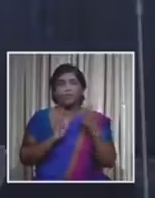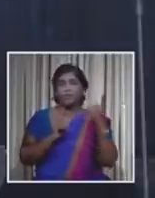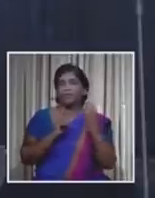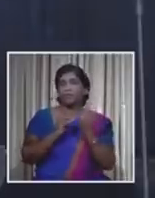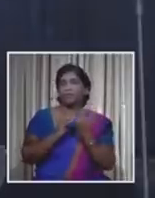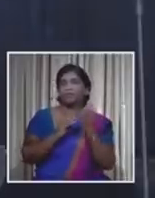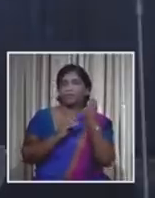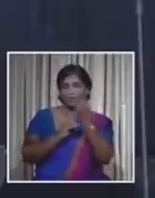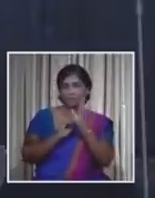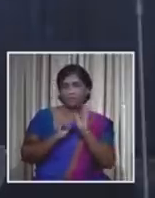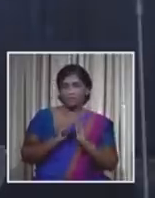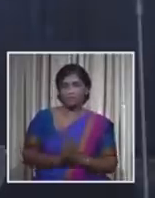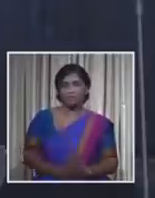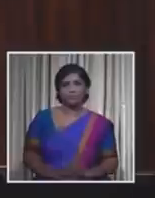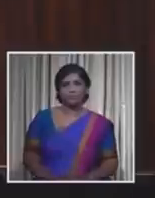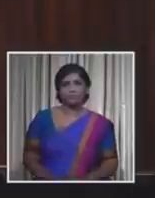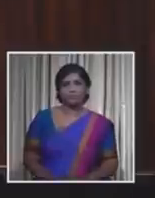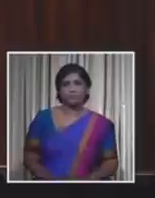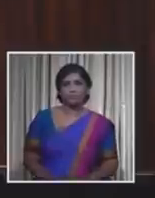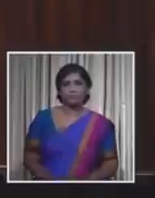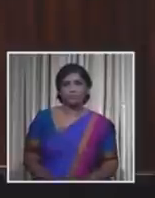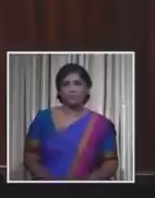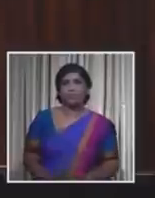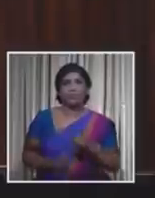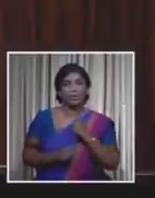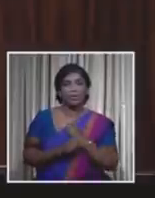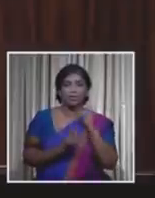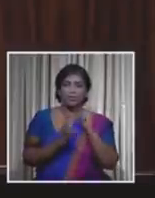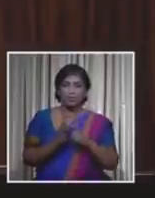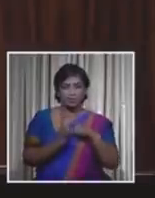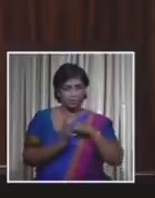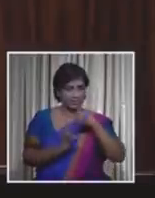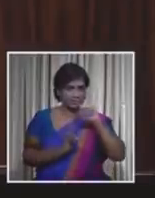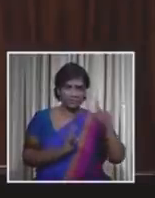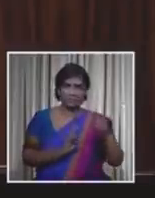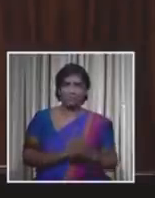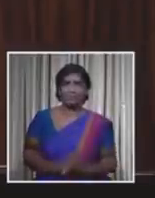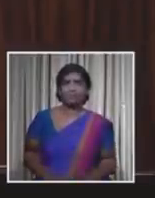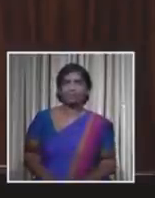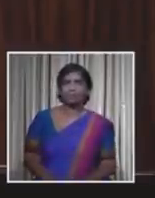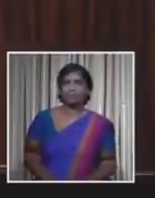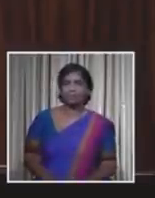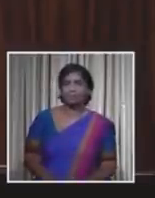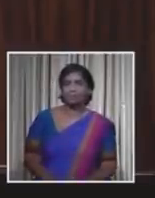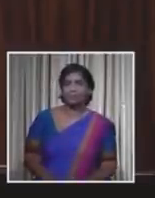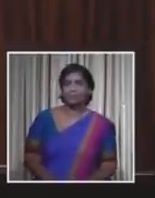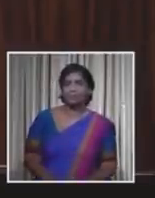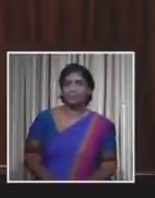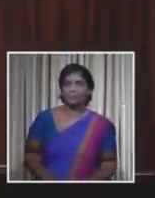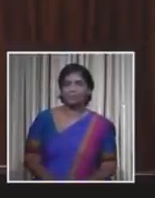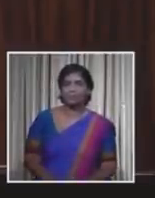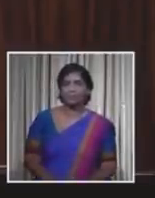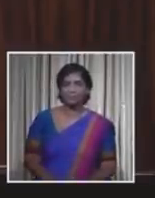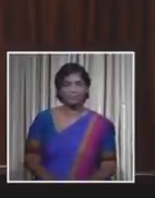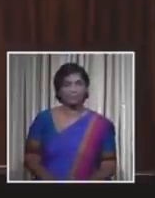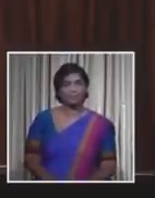වෙනුවෙන් කළා දෙන්න කියලා. ඒ සම්බන්ධයෙන් මම ආණ්ඩුපක් සංවිධායකතුමාට දැනුම්. ඔව්.